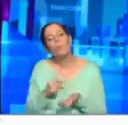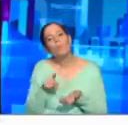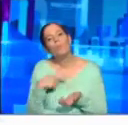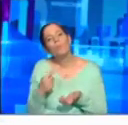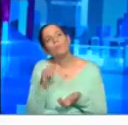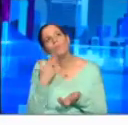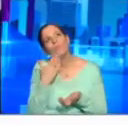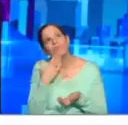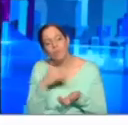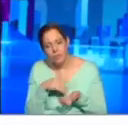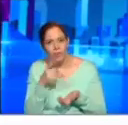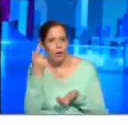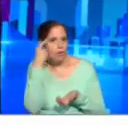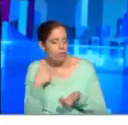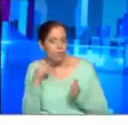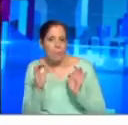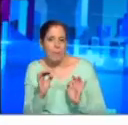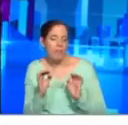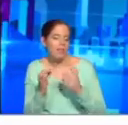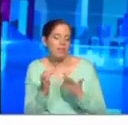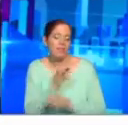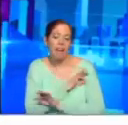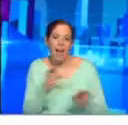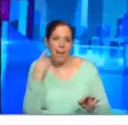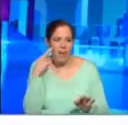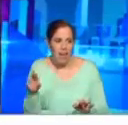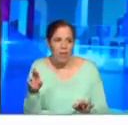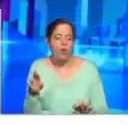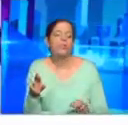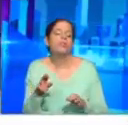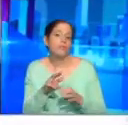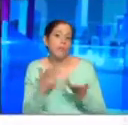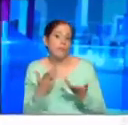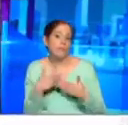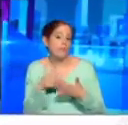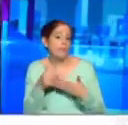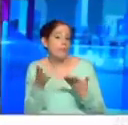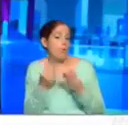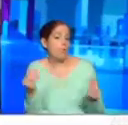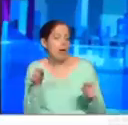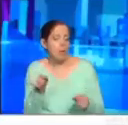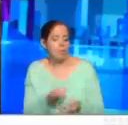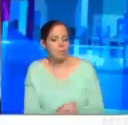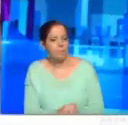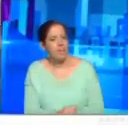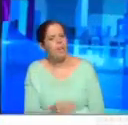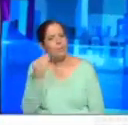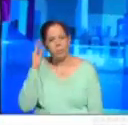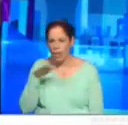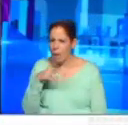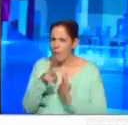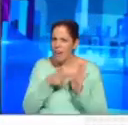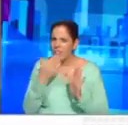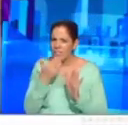ולכן אני חושבת שזו אחלה רעיון, וכן ירבו. אנחנו זוכרים שגם ברכבת ישראל